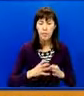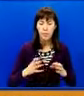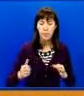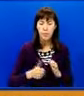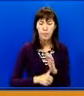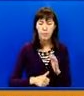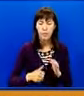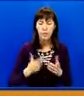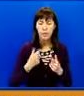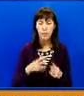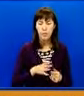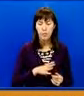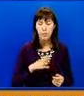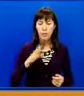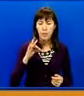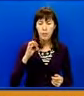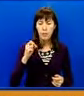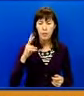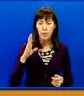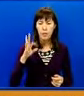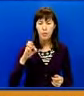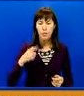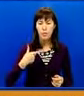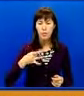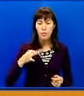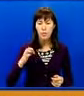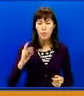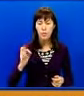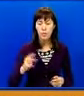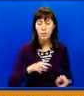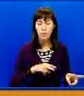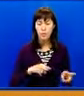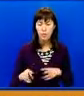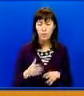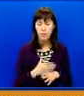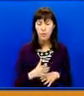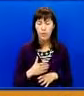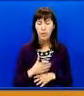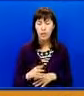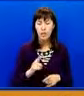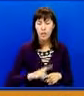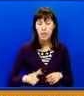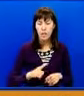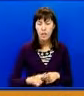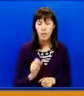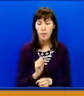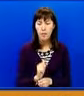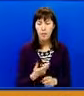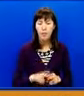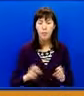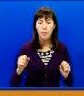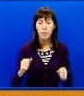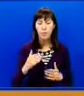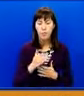номер 60 с сообщением «Санкт-Петербург-Нижний Новгород», который в этот момент следовал по участку, применил экстренный торможение, что